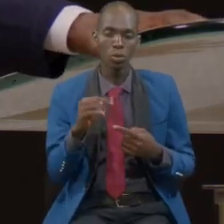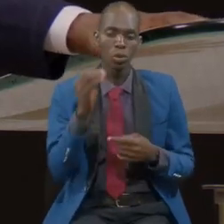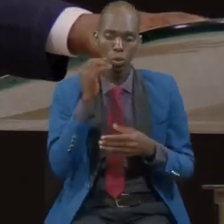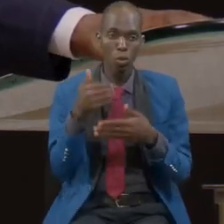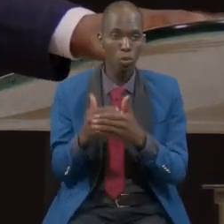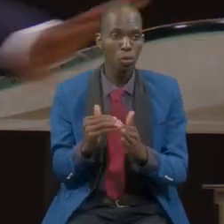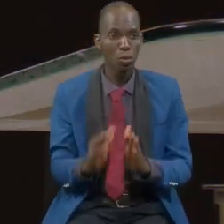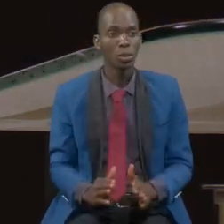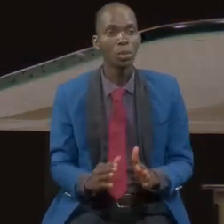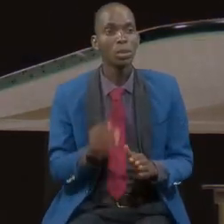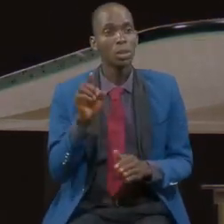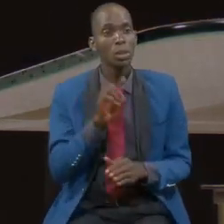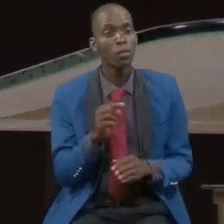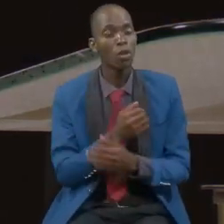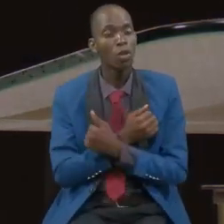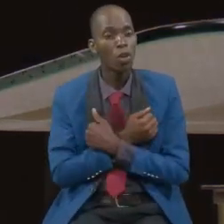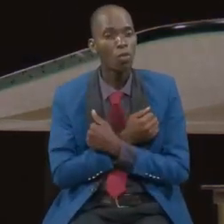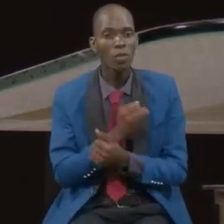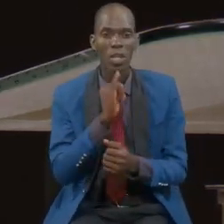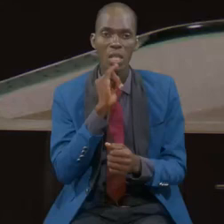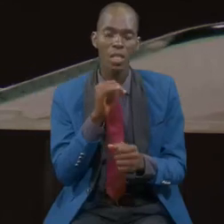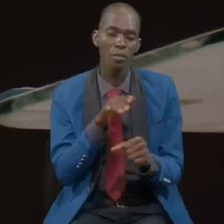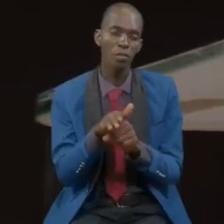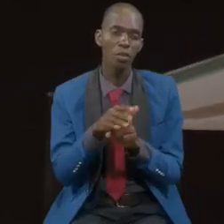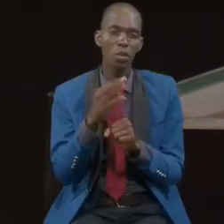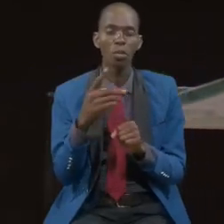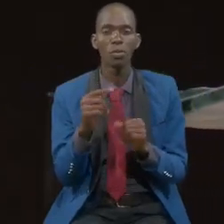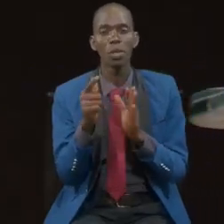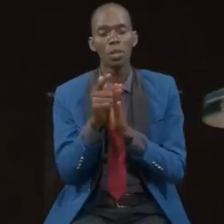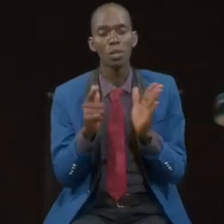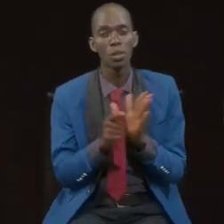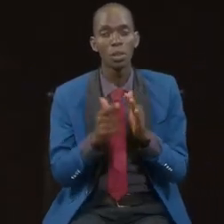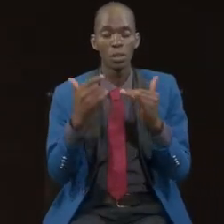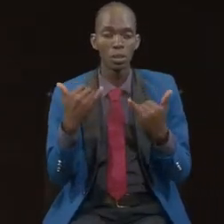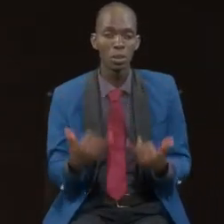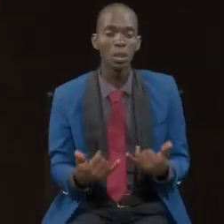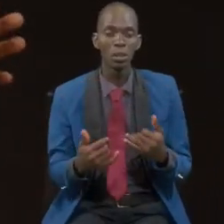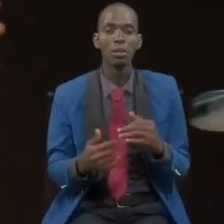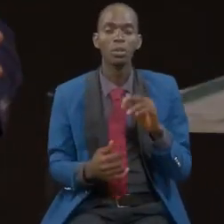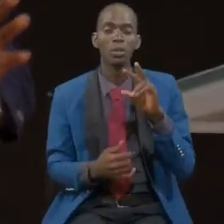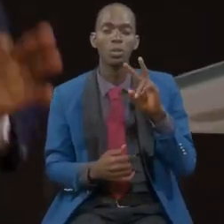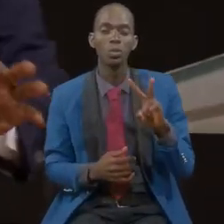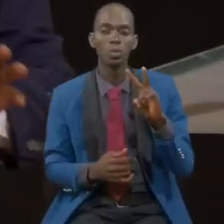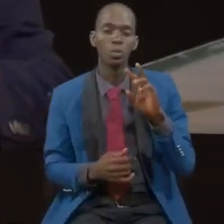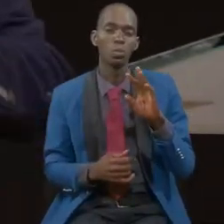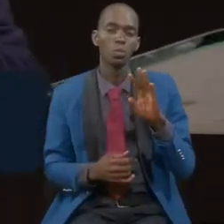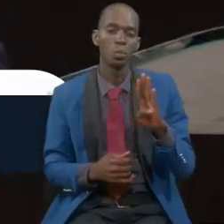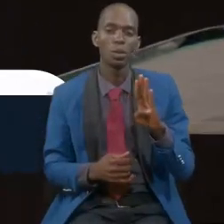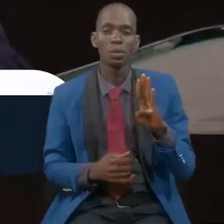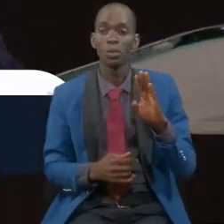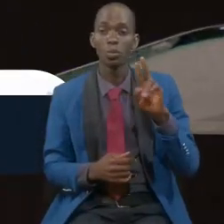est donc l'accomplissement de la loi. Nous allons maintenant à la troisième partie ici,